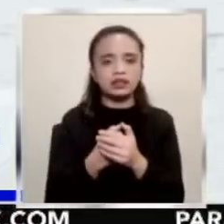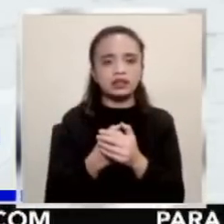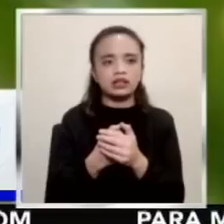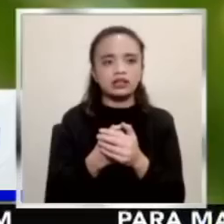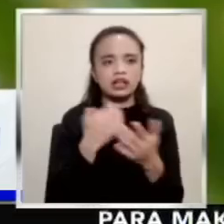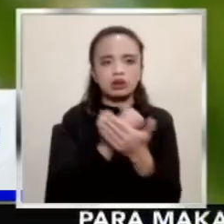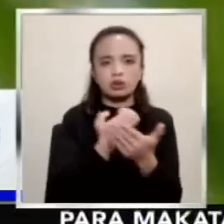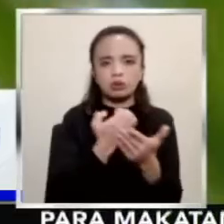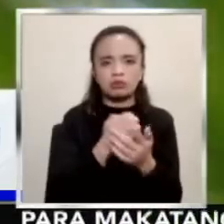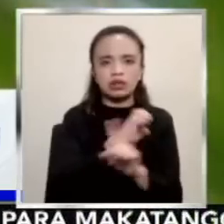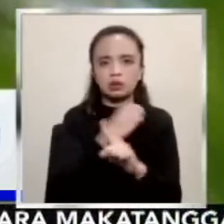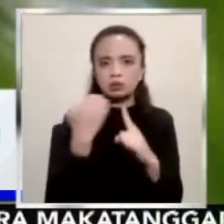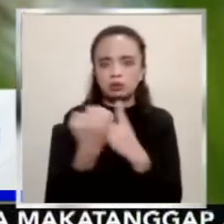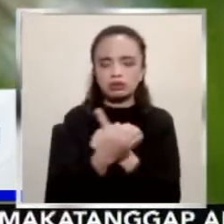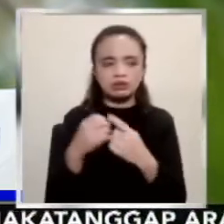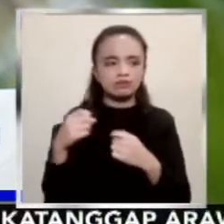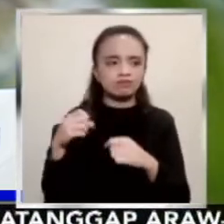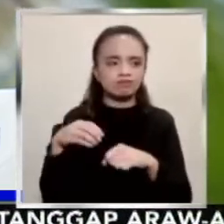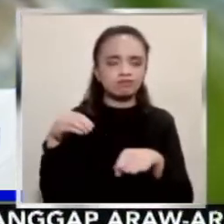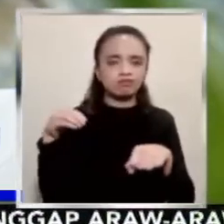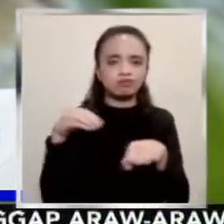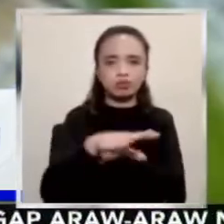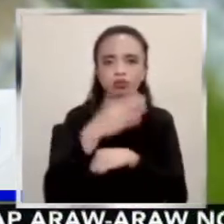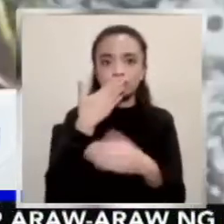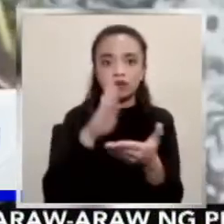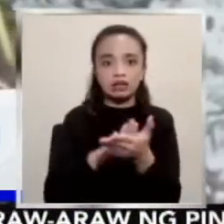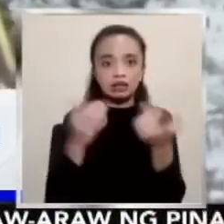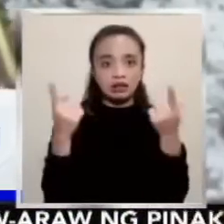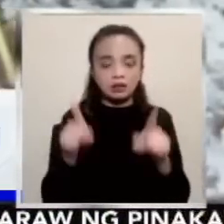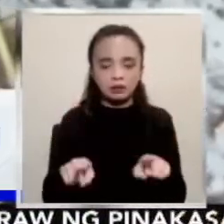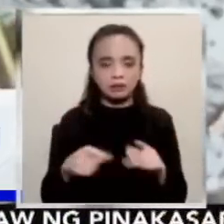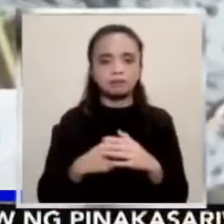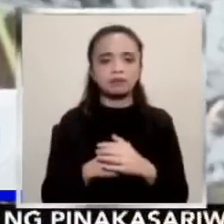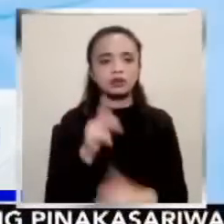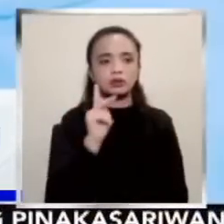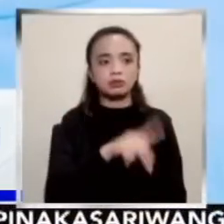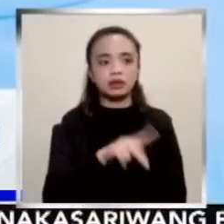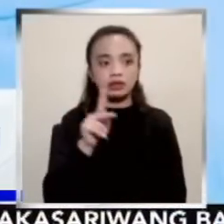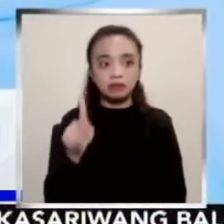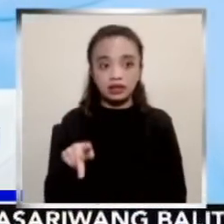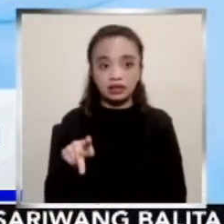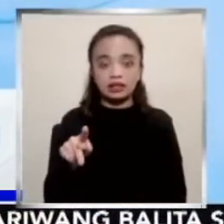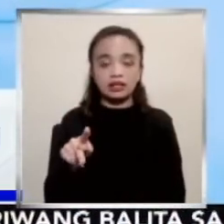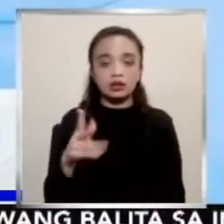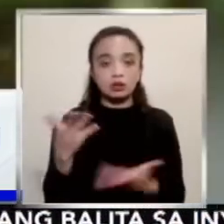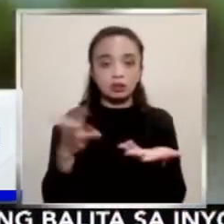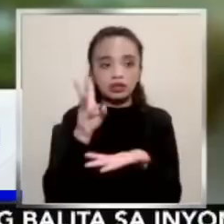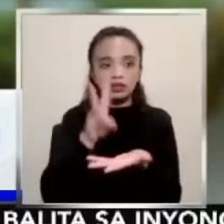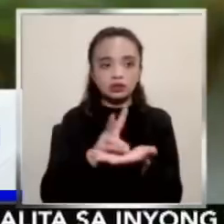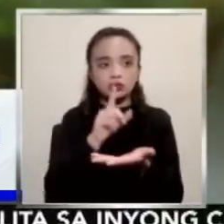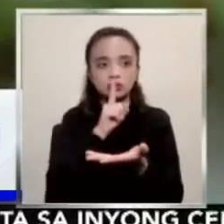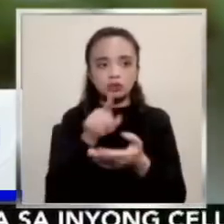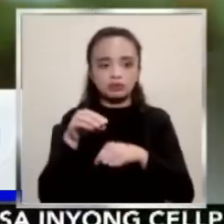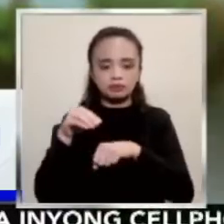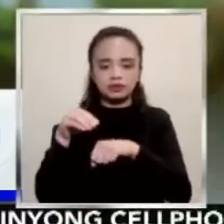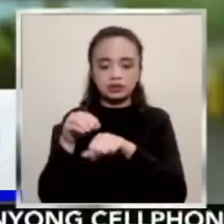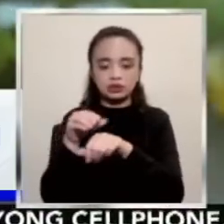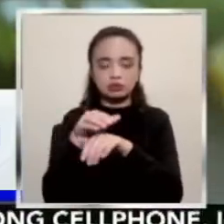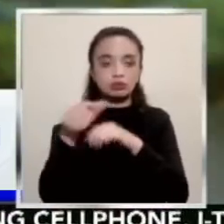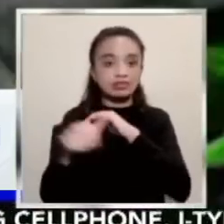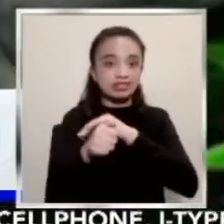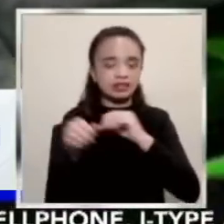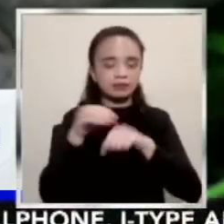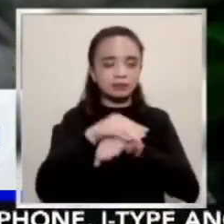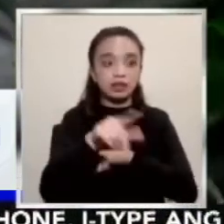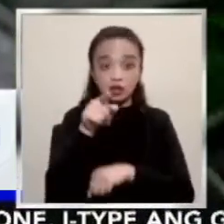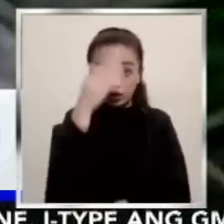are already accounts in Pampanga na yung fishing breeding areas ay greatly affected by this turtle. Pero alam niyo ba ng ilan sa mga